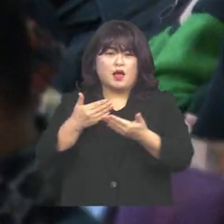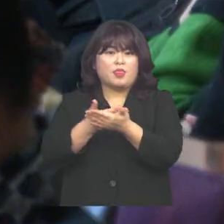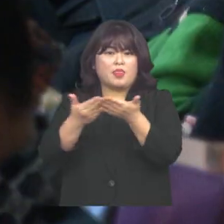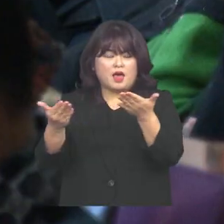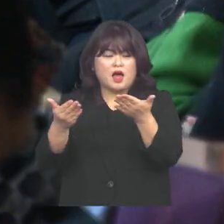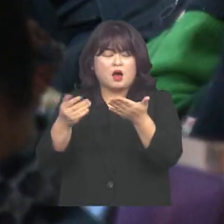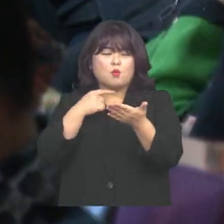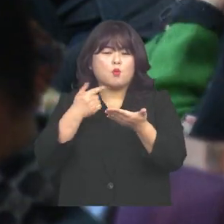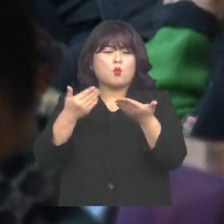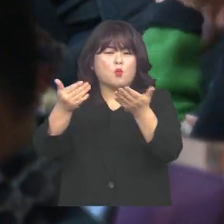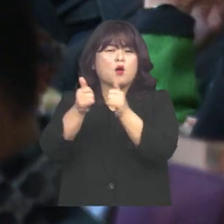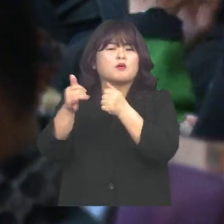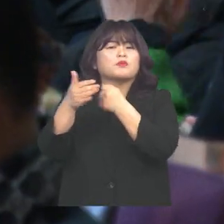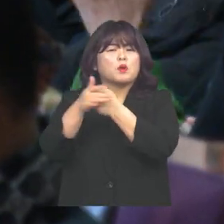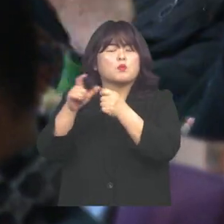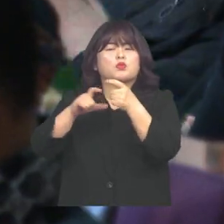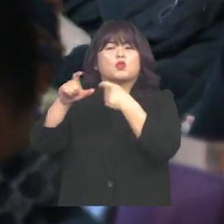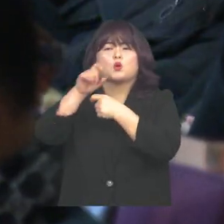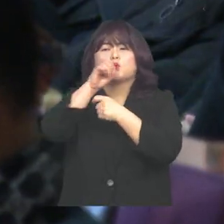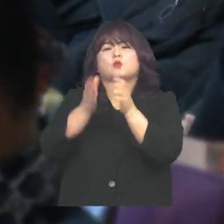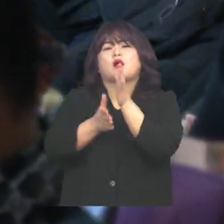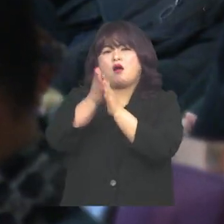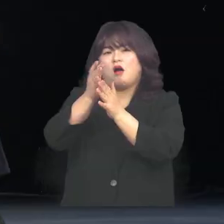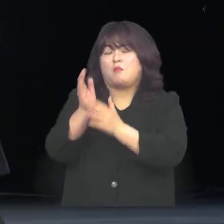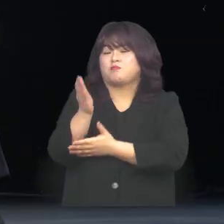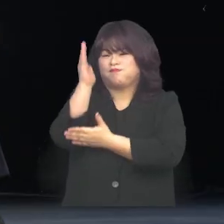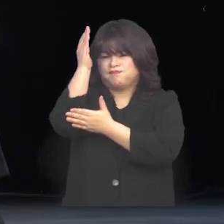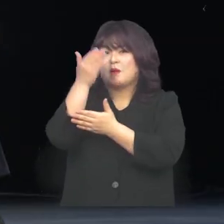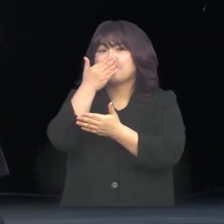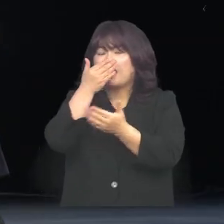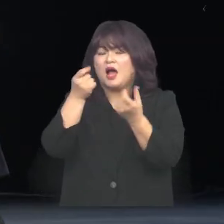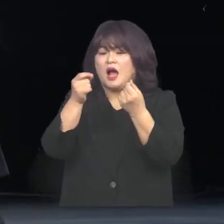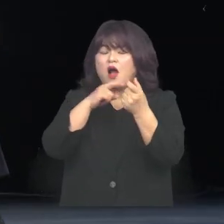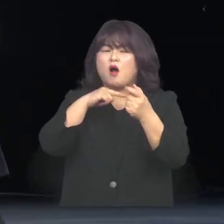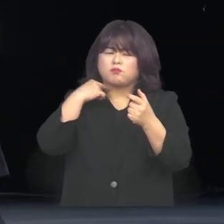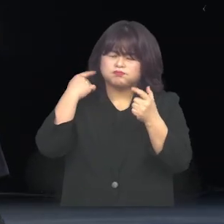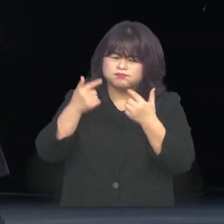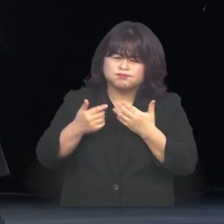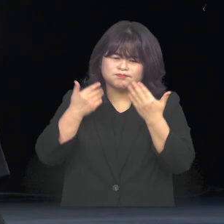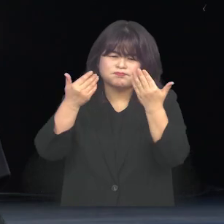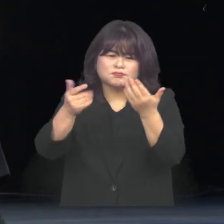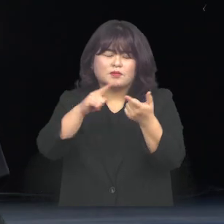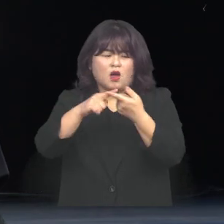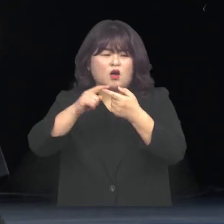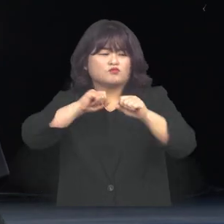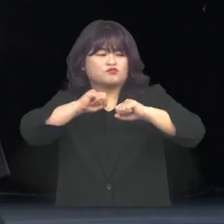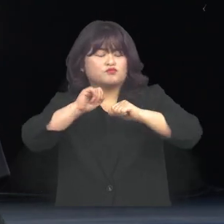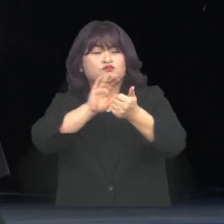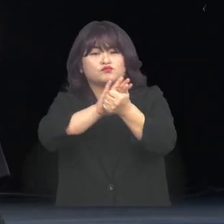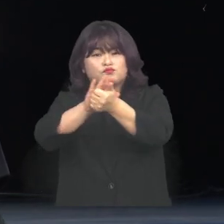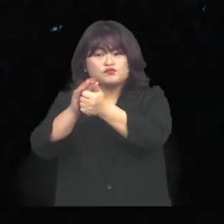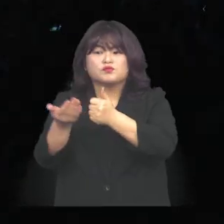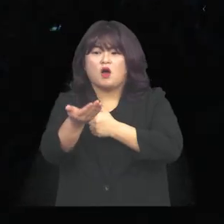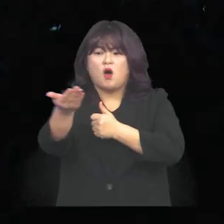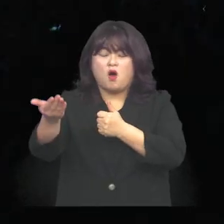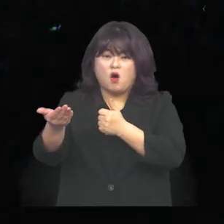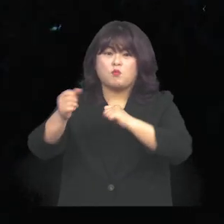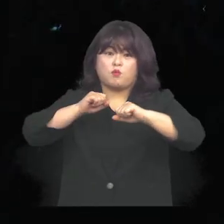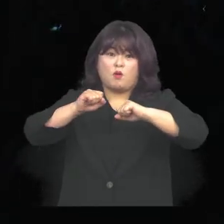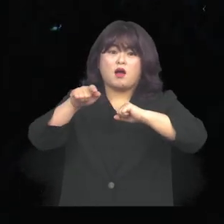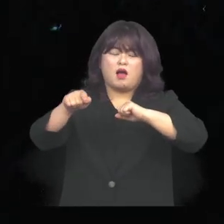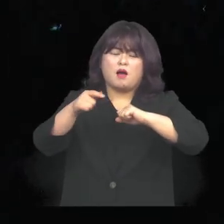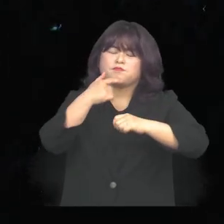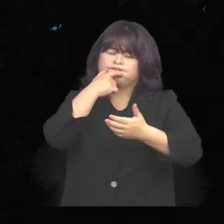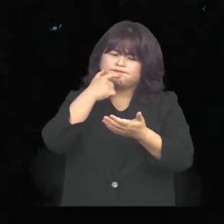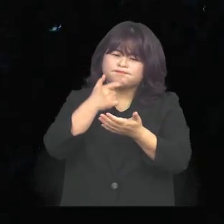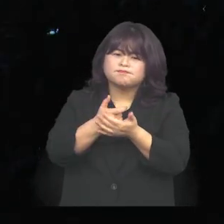온기를 나눠준 자원봉사자 덕분에 용인이 더욱 빛난다며 어려운 이웃을 돕기 위해 구호와 응원의 손길을 내미신 여러분들의